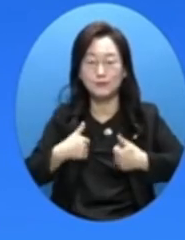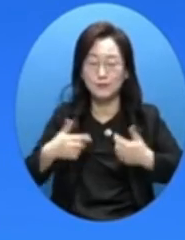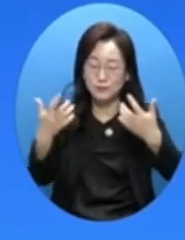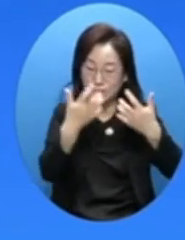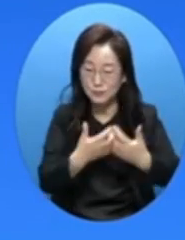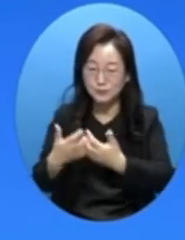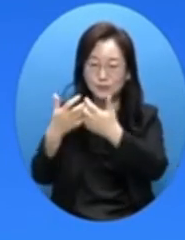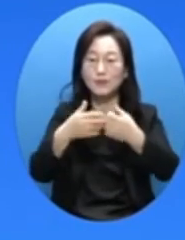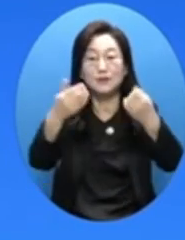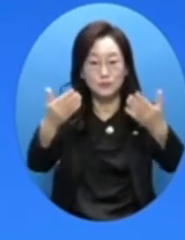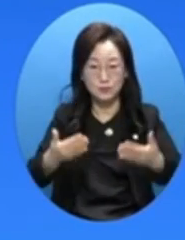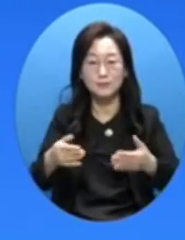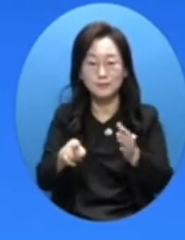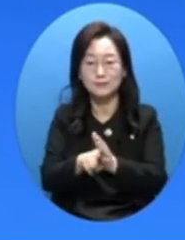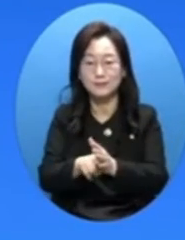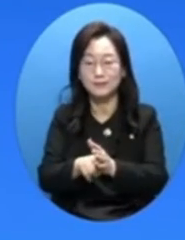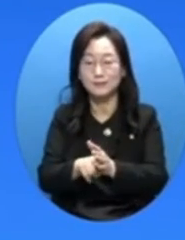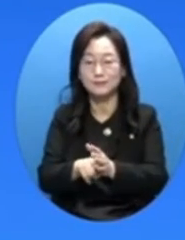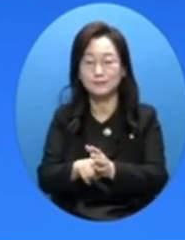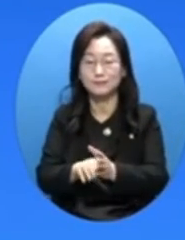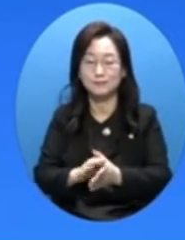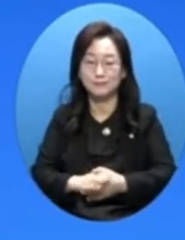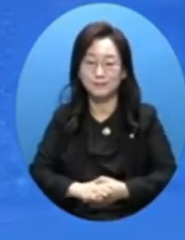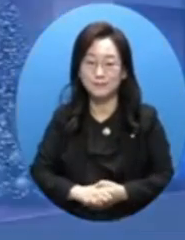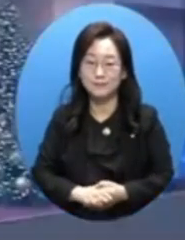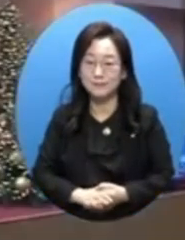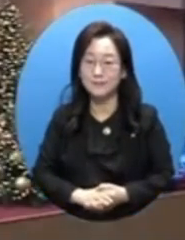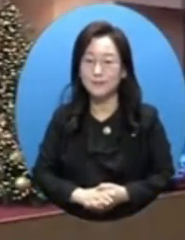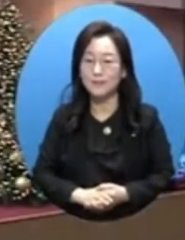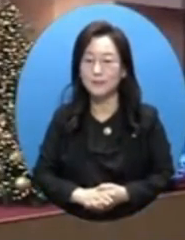충만하게 해 주시는 것입니다.